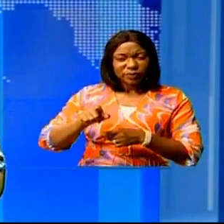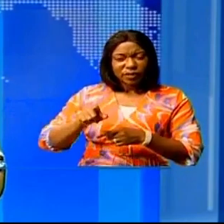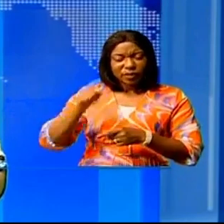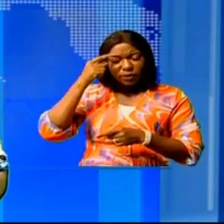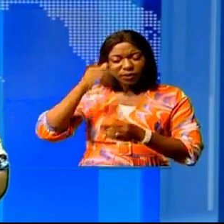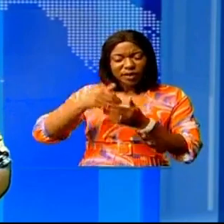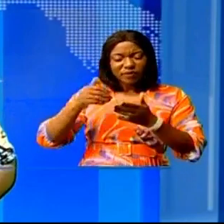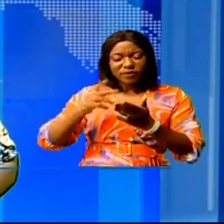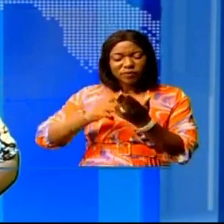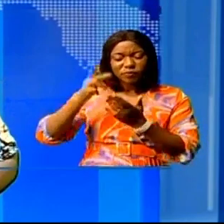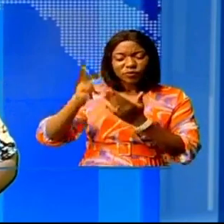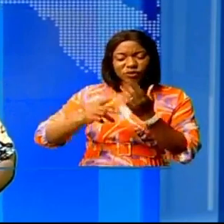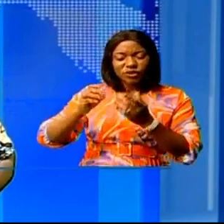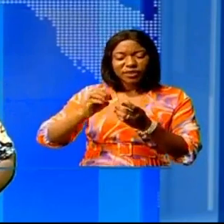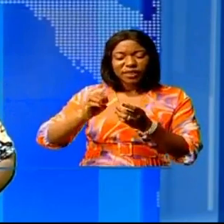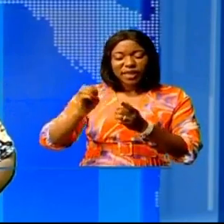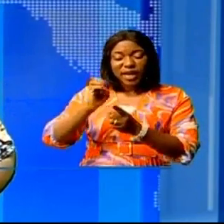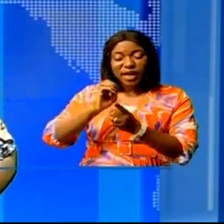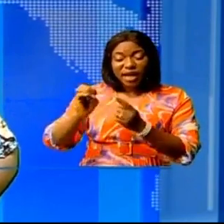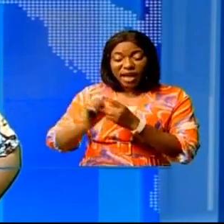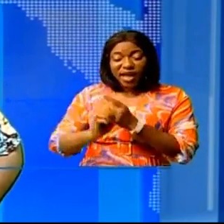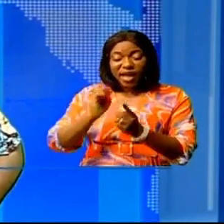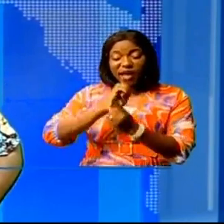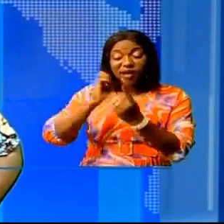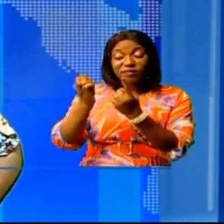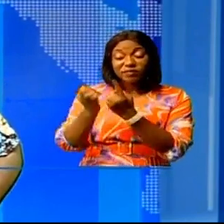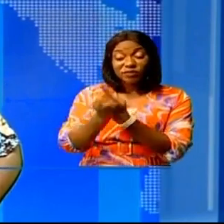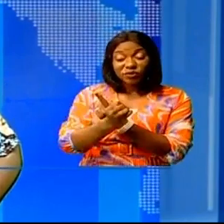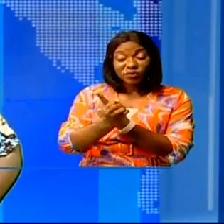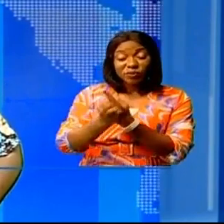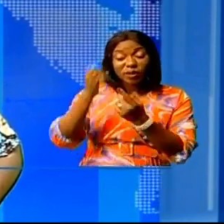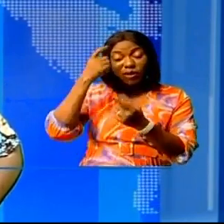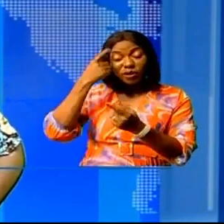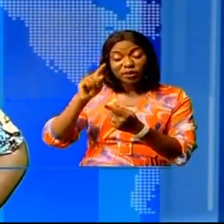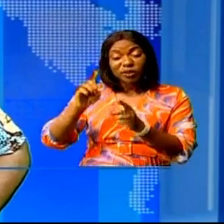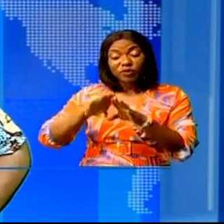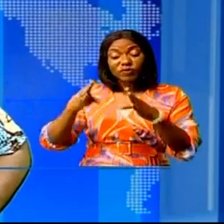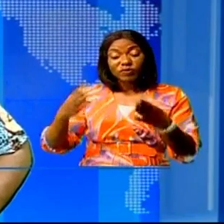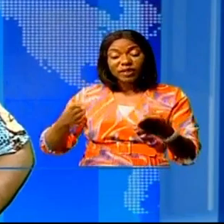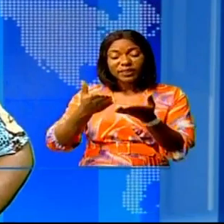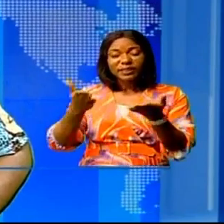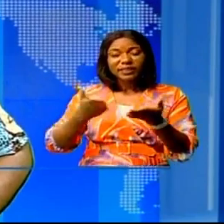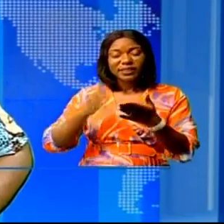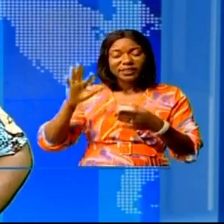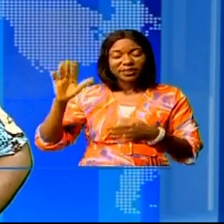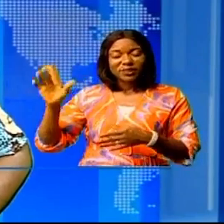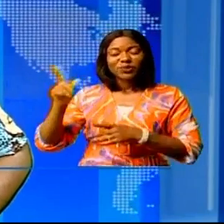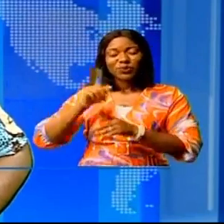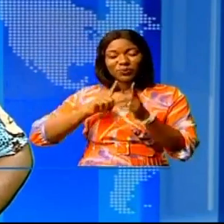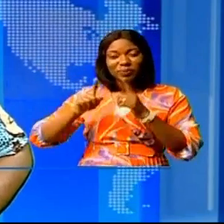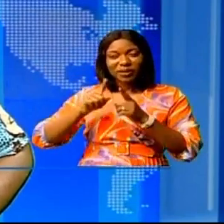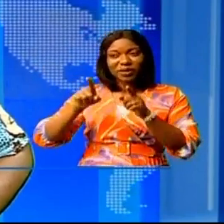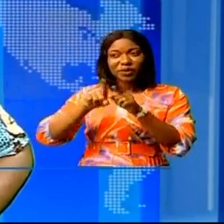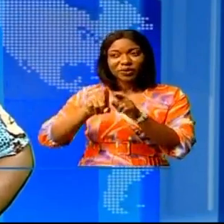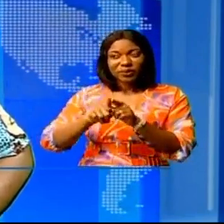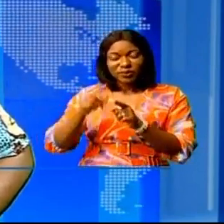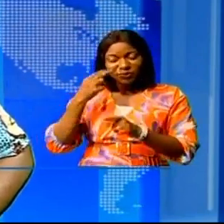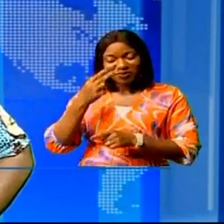l'avant-projet de l'environnement s'est ouvert à ce sujet à Kinshasa, la capitale, nous dit Nene Maizana et René